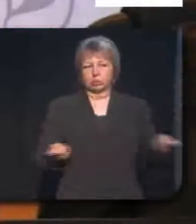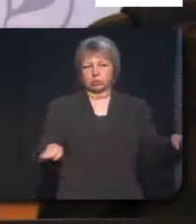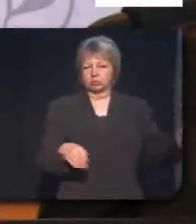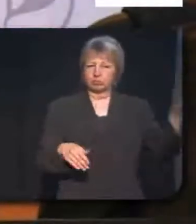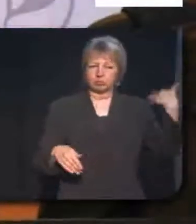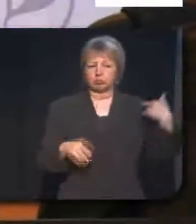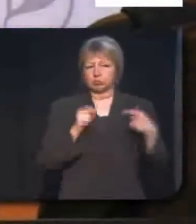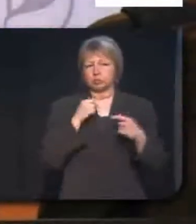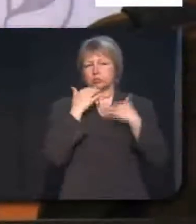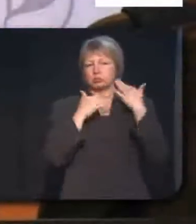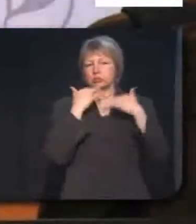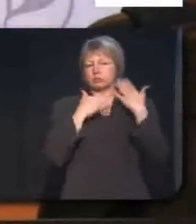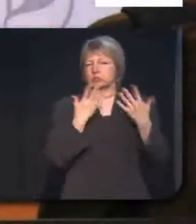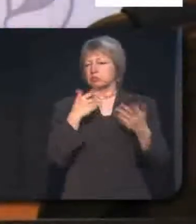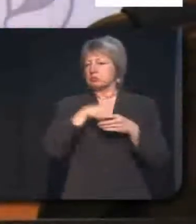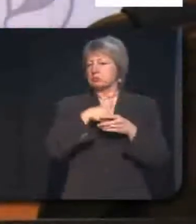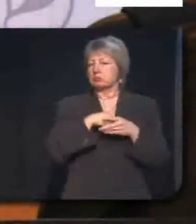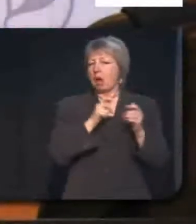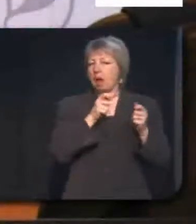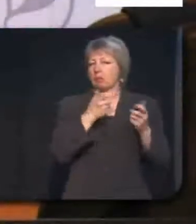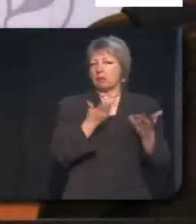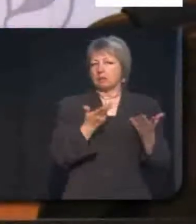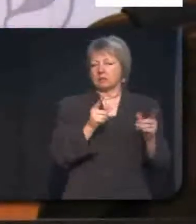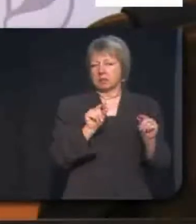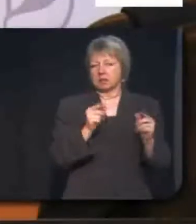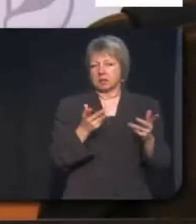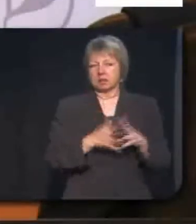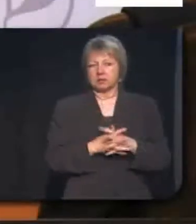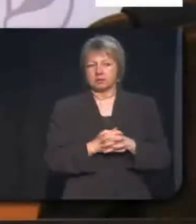erzählt uns was was ihr machen wollt